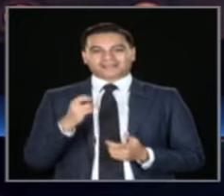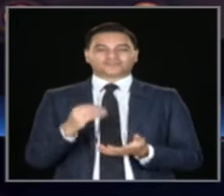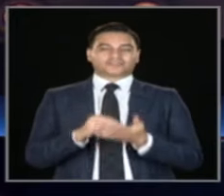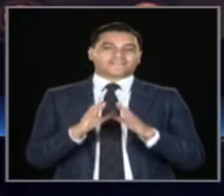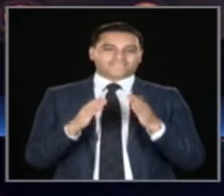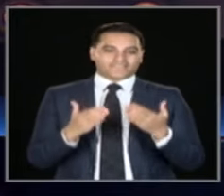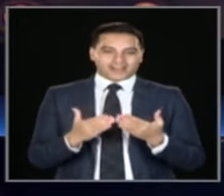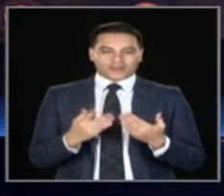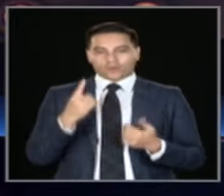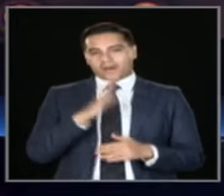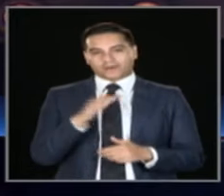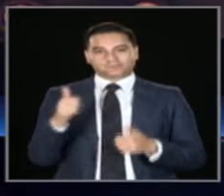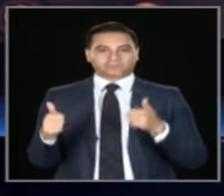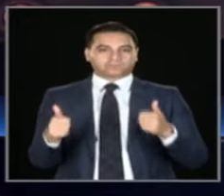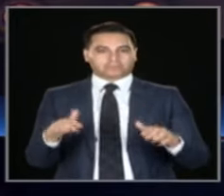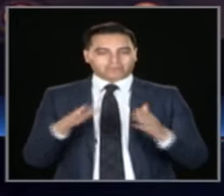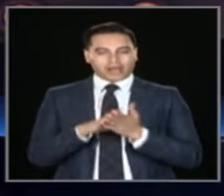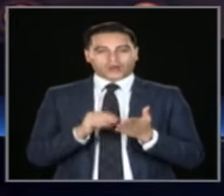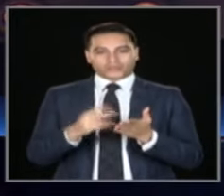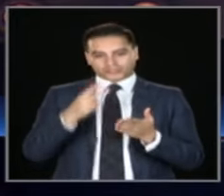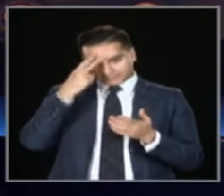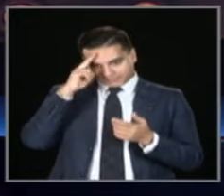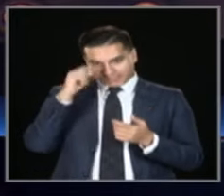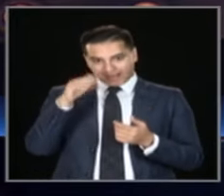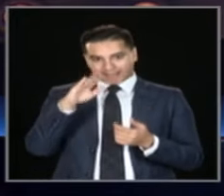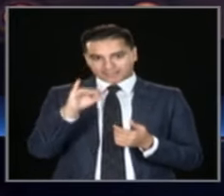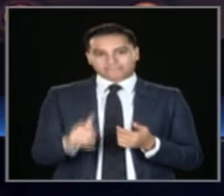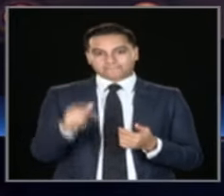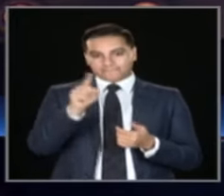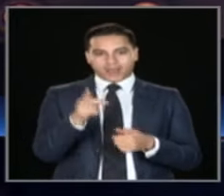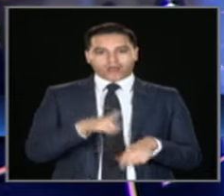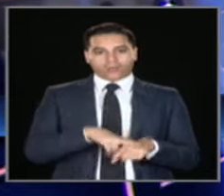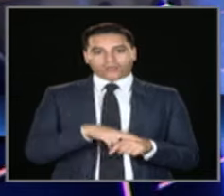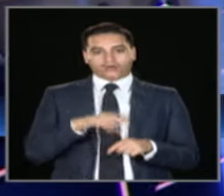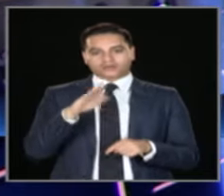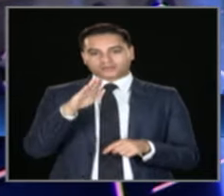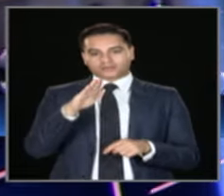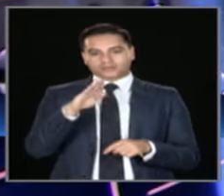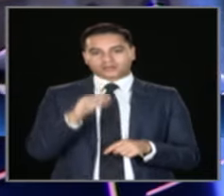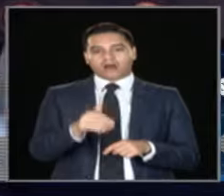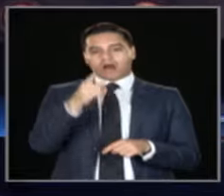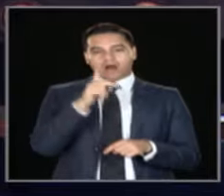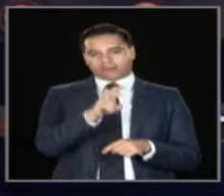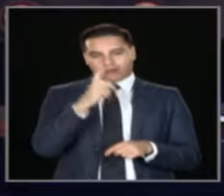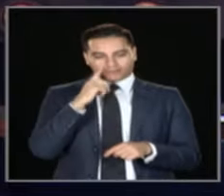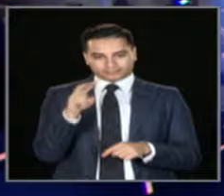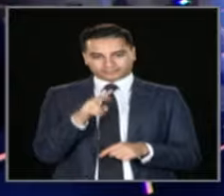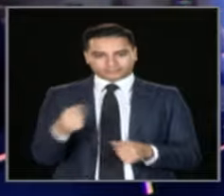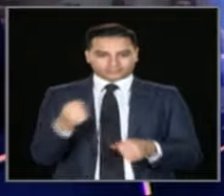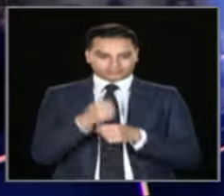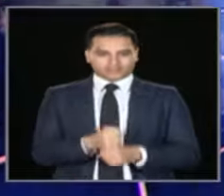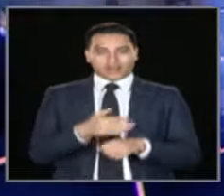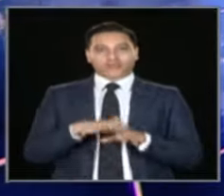25 نقطه لفريق واحد بس، واول 2 اسماء وسارة. اتفضل سارة واسماء. السؤال